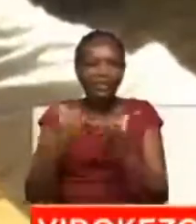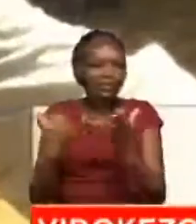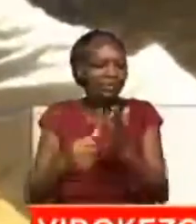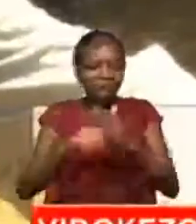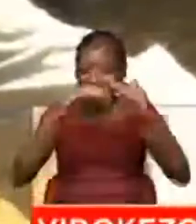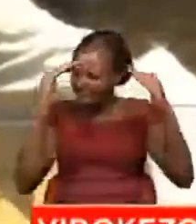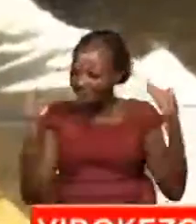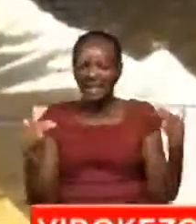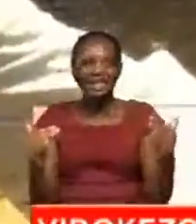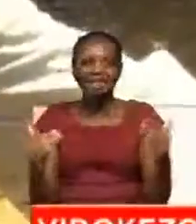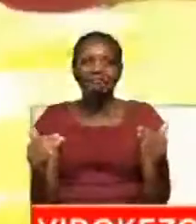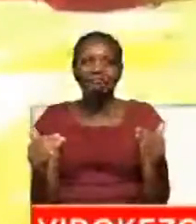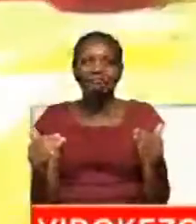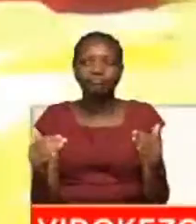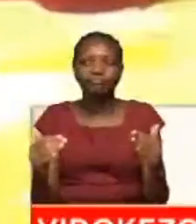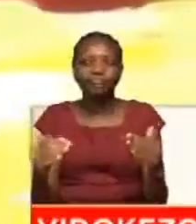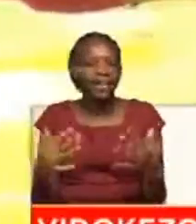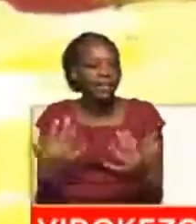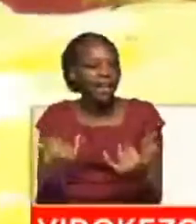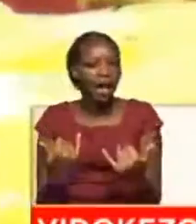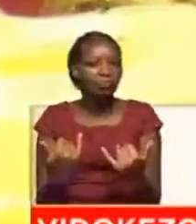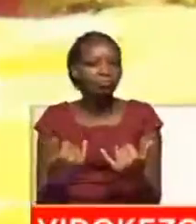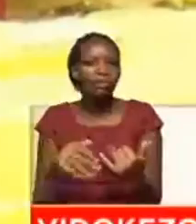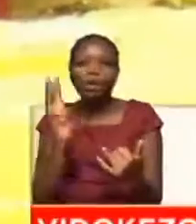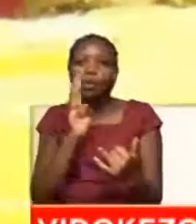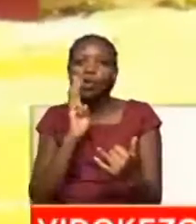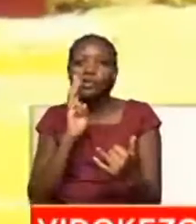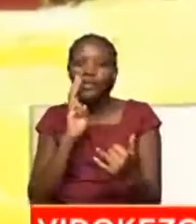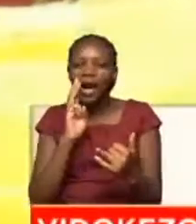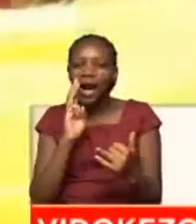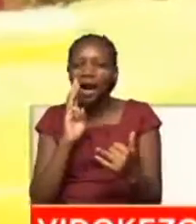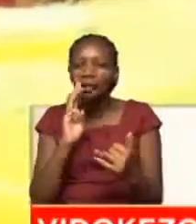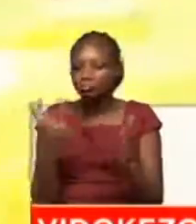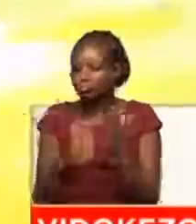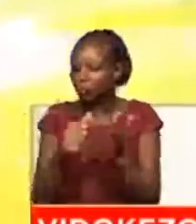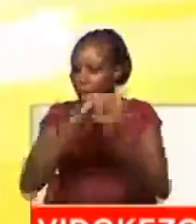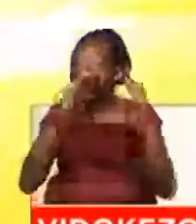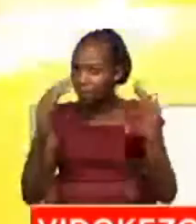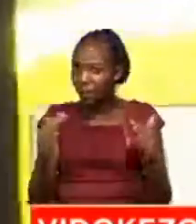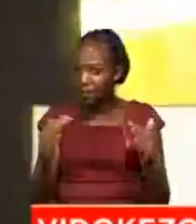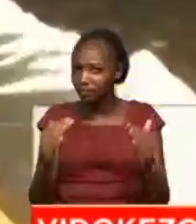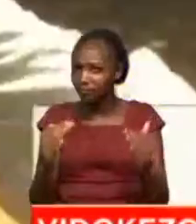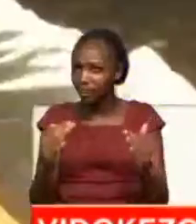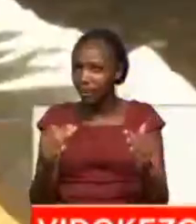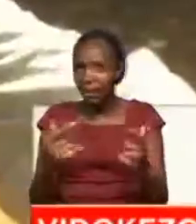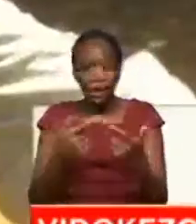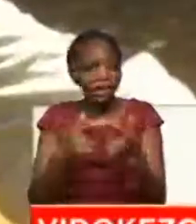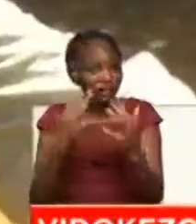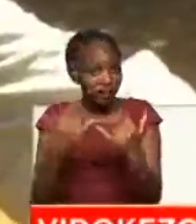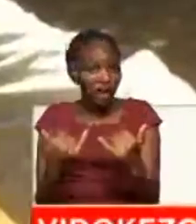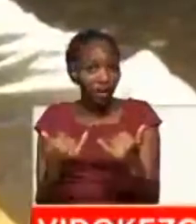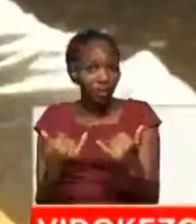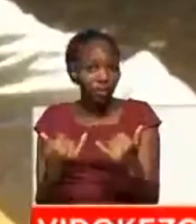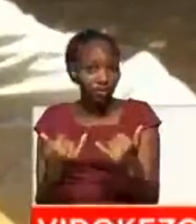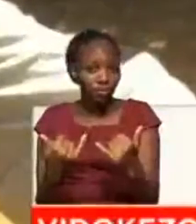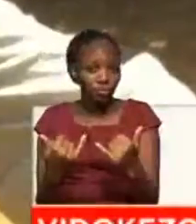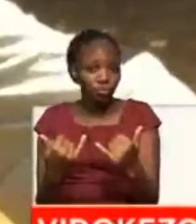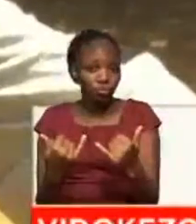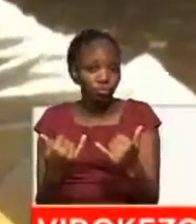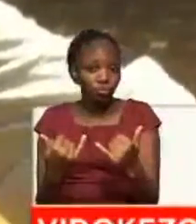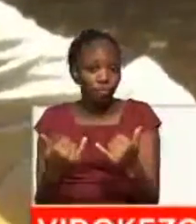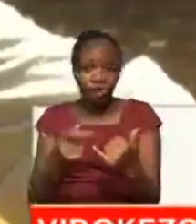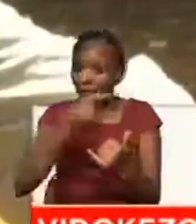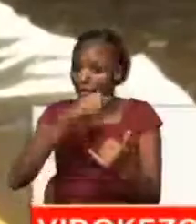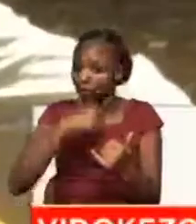maji, angalau kiwasiku walikuwa wanatuletea, saa zingine inaisha, tunakosa, tunahangaika mpaka